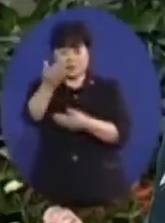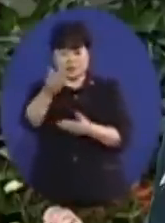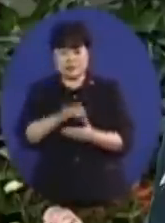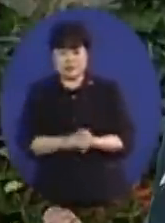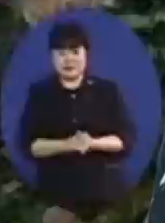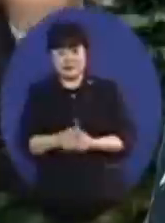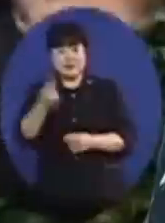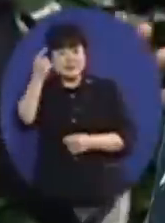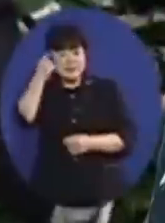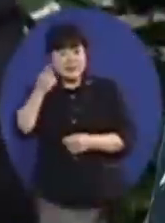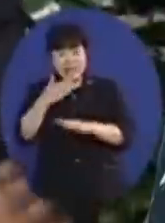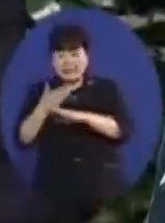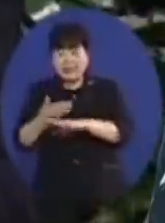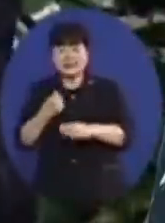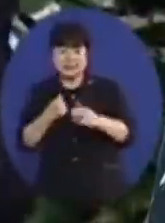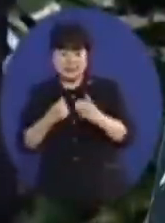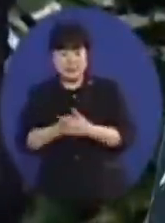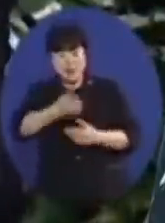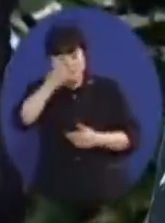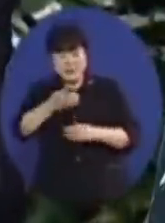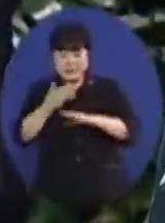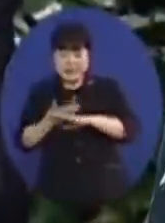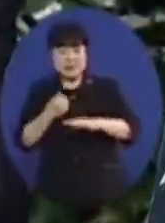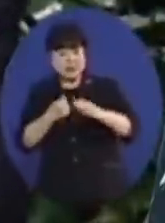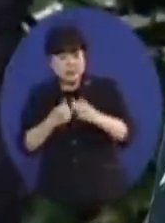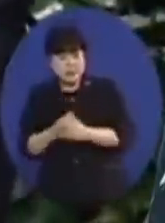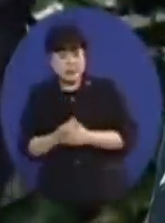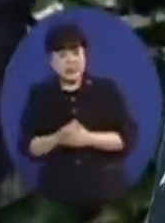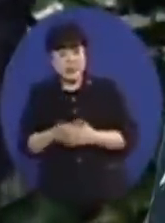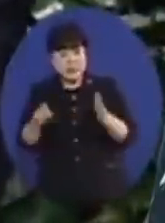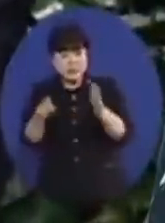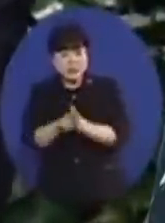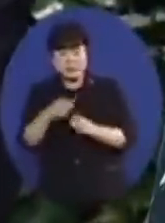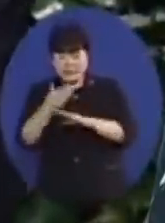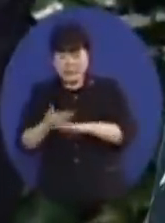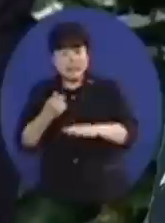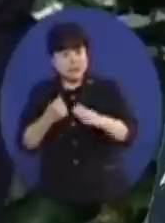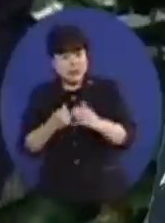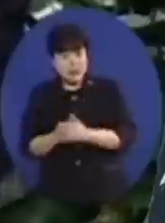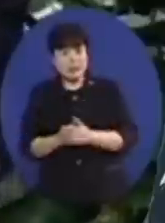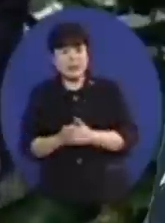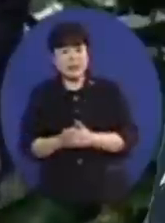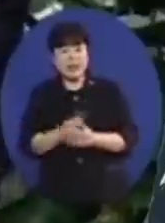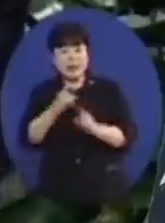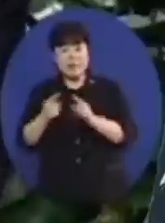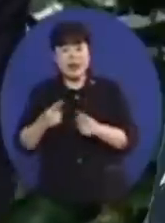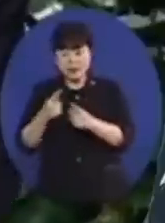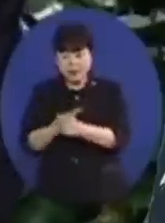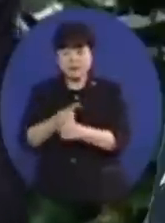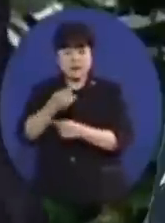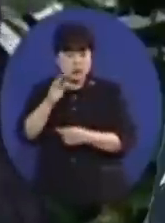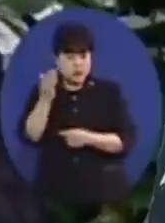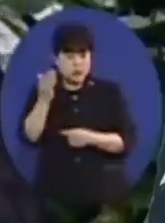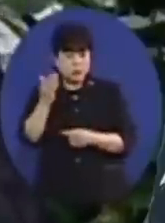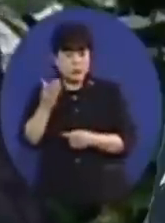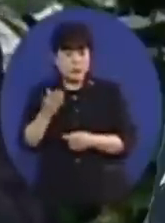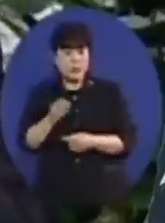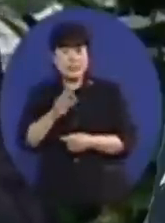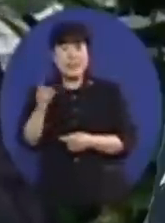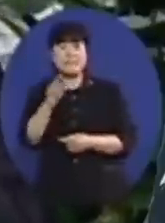그들 생각이 달라지고 움이 달라지고 믿음이 달라지고 말이 달라지니까